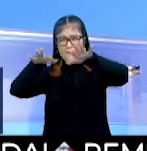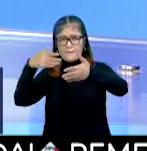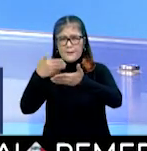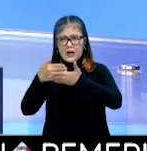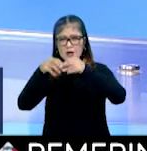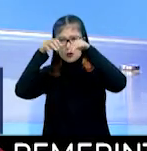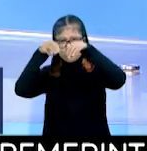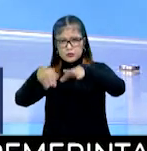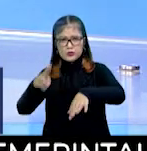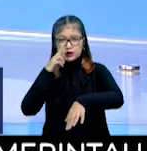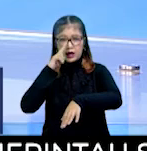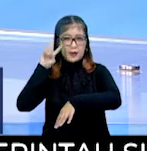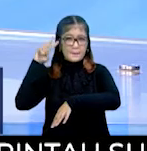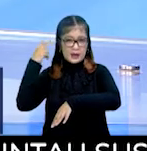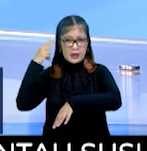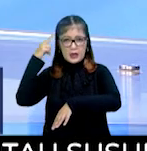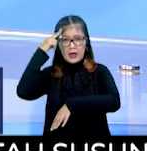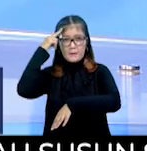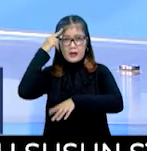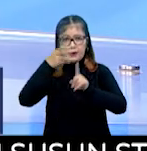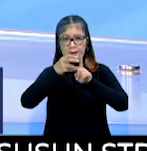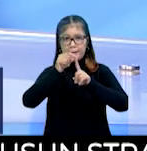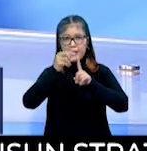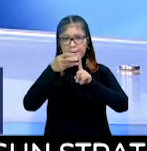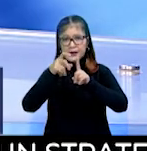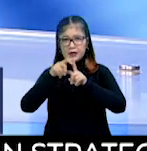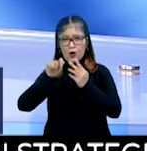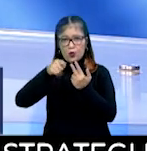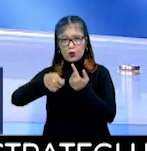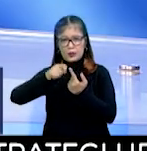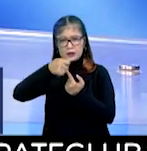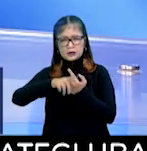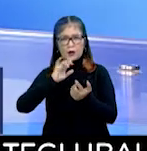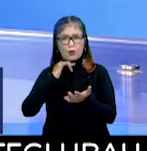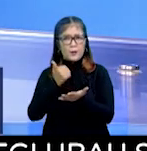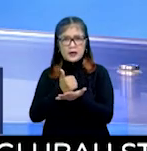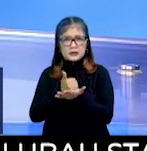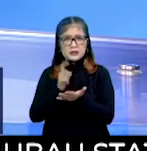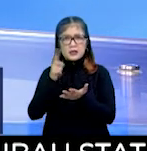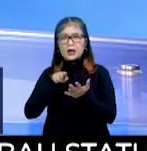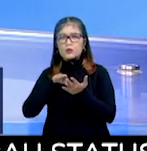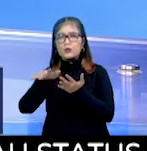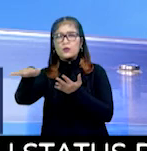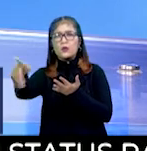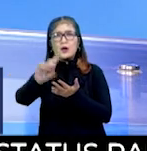BPBD Lumajang belum bisa memastikan arah dan jarak luncuran akibat lereng tertutup kabut.